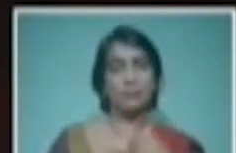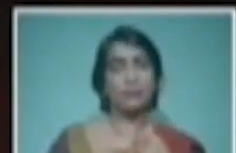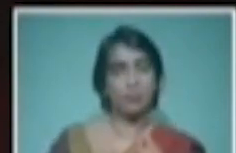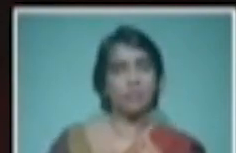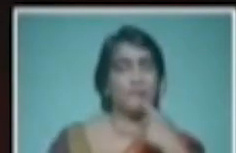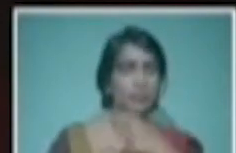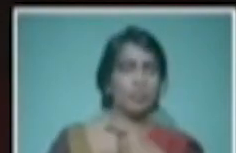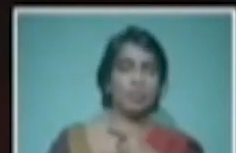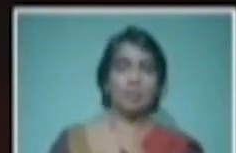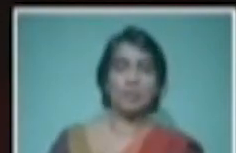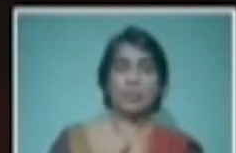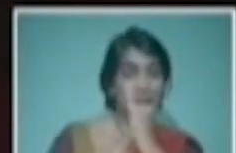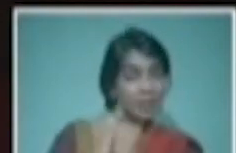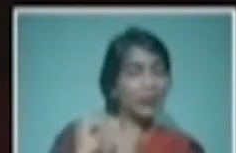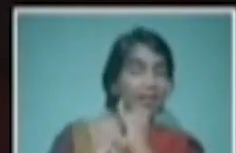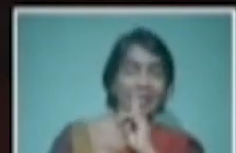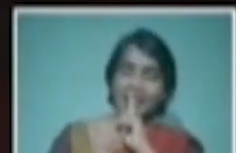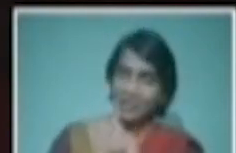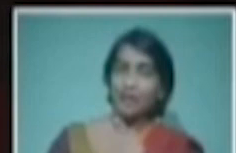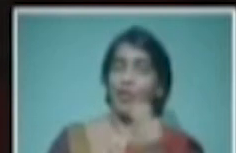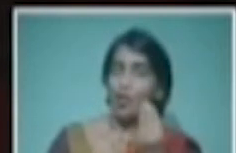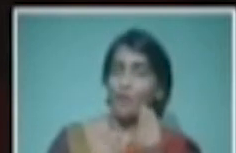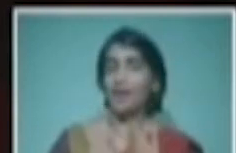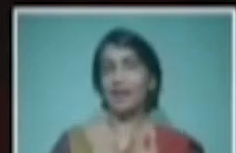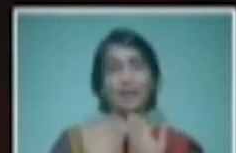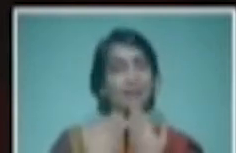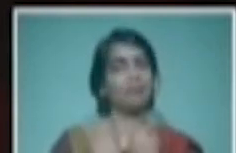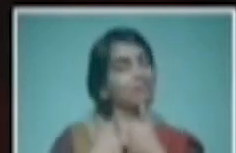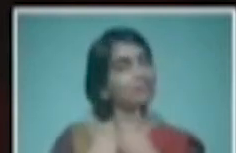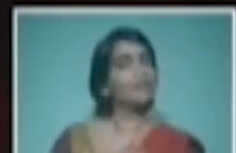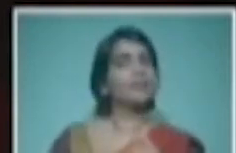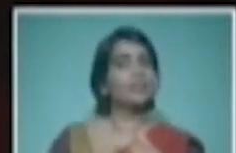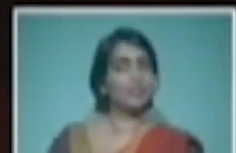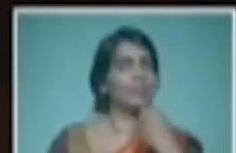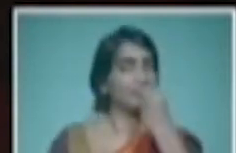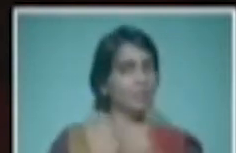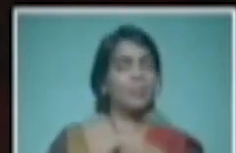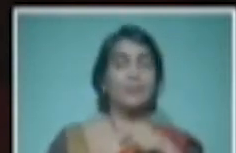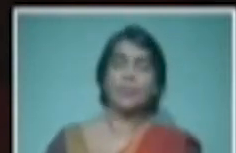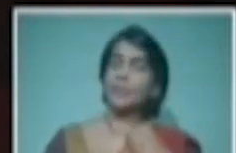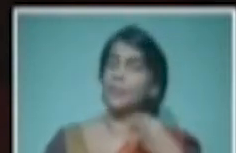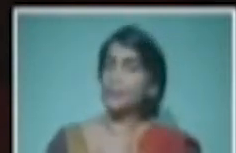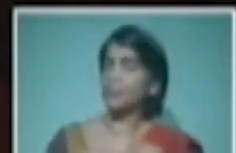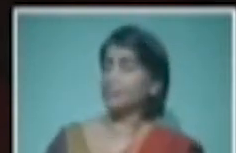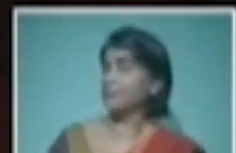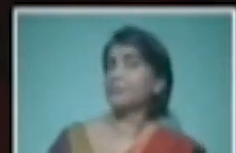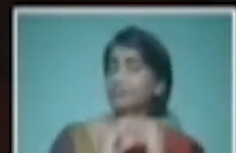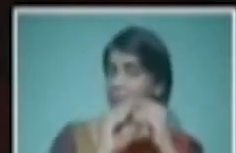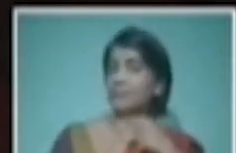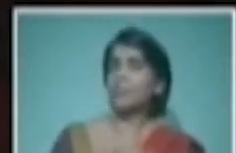මම ඔබතුමාට අර විවේචනය කරනවා වගේම පුංචි ප්‍රශංසාවකුත් මේ අවස්ථාවේ පුද කරනවා මේ කර්මාන්තේ වැඩි දියුණු